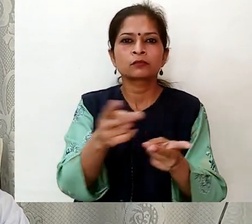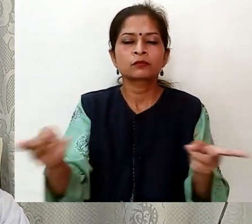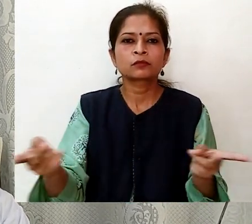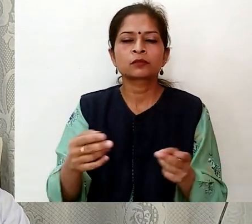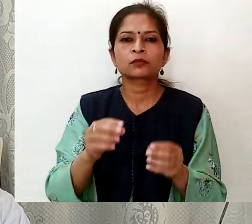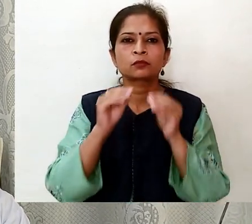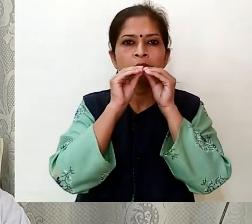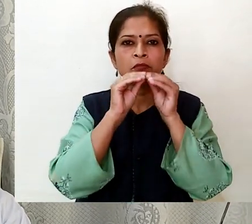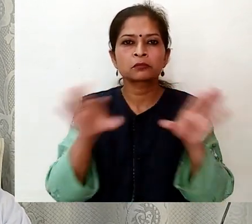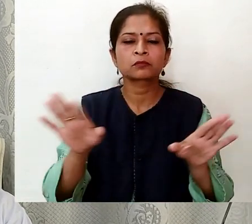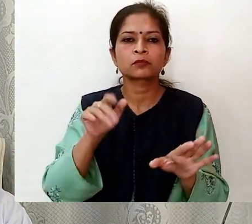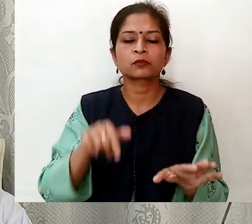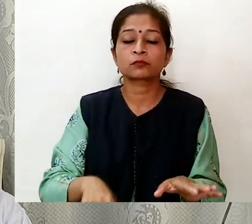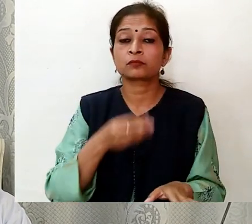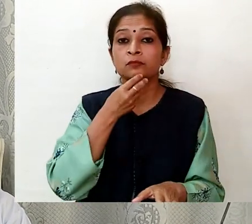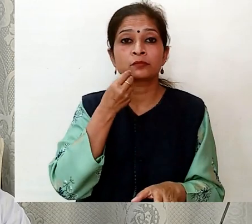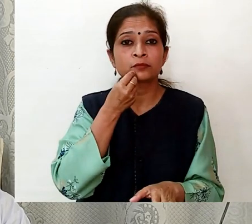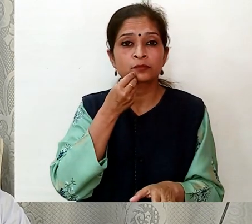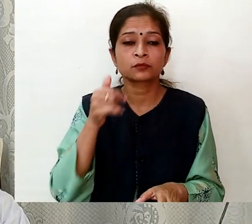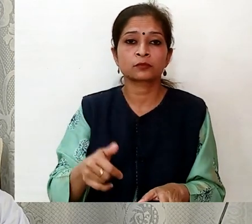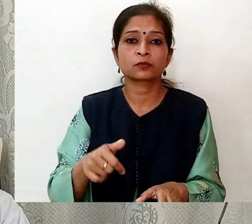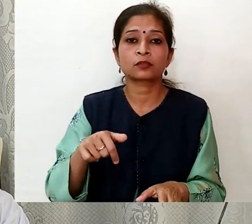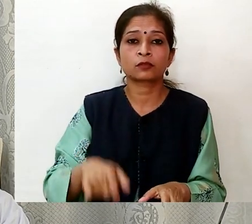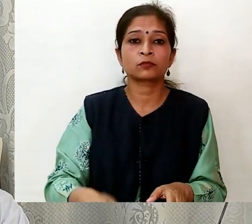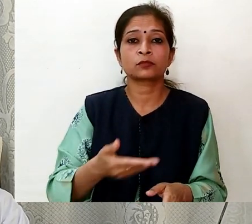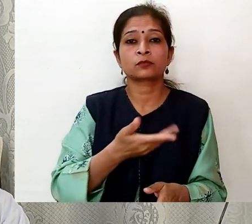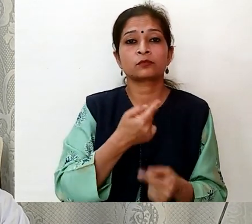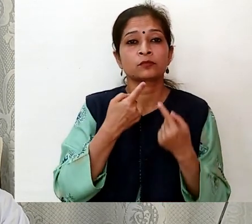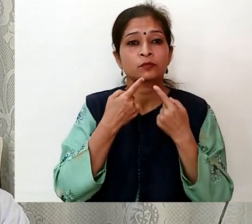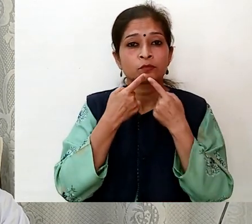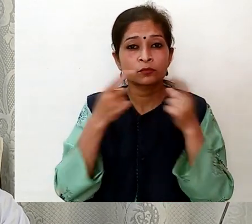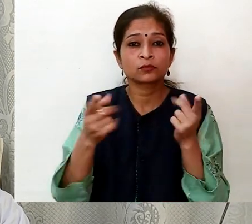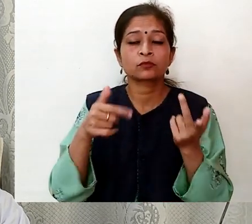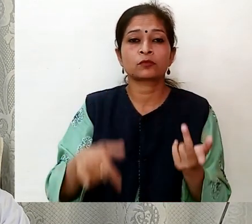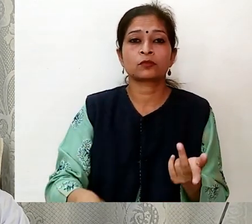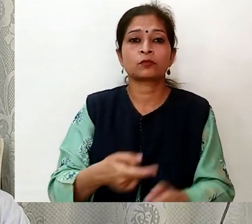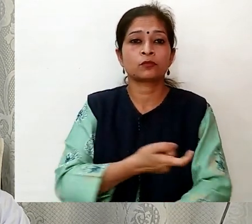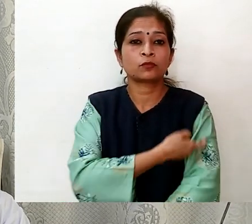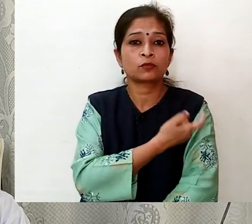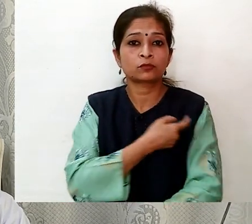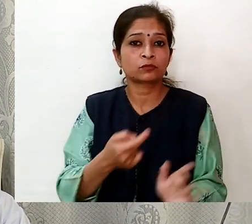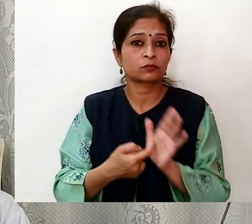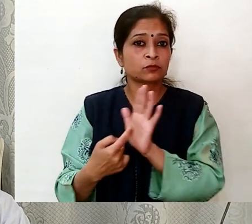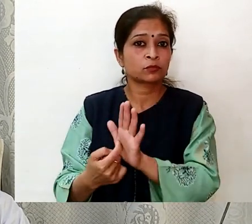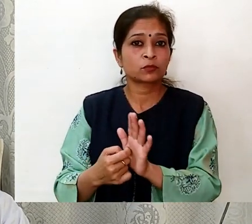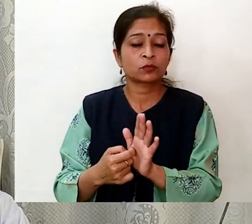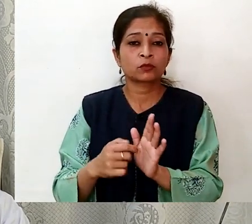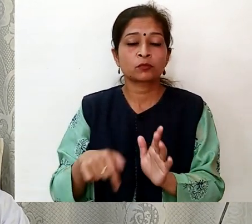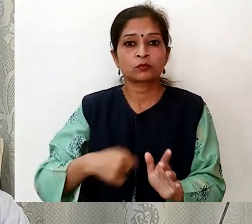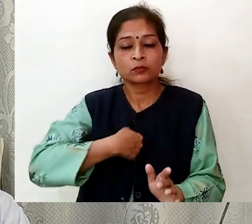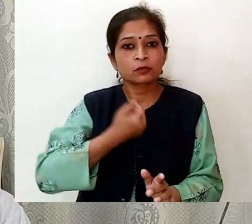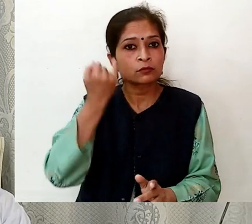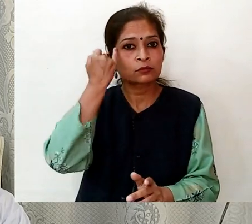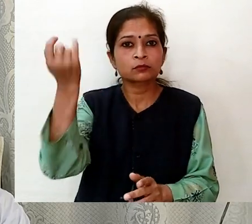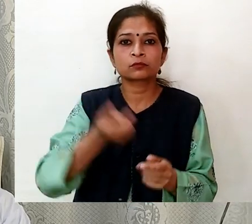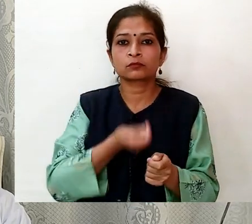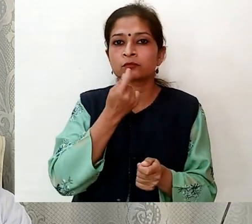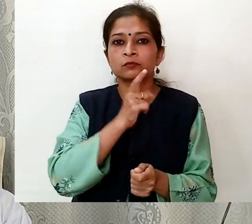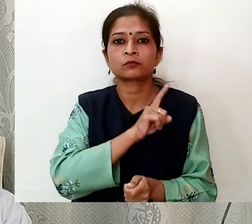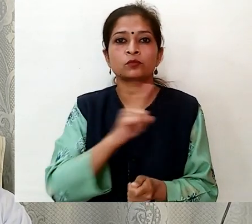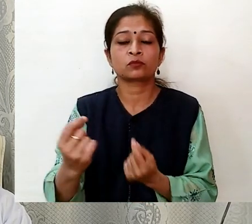में। मेरा आप सबसे ये अनुरोध था कि बिना डॉक्टर की सलाह के कोई भी दवाई ना लें, क्योंकि इससे आपको